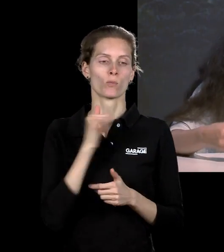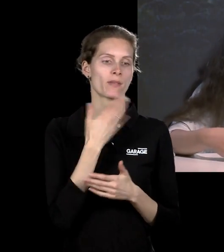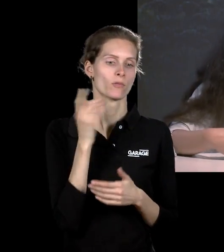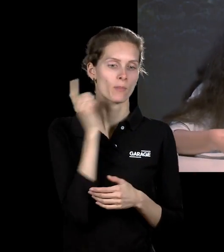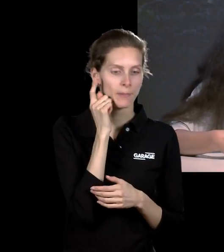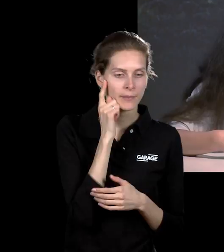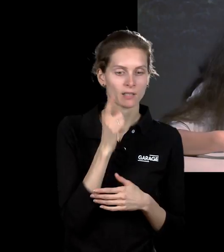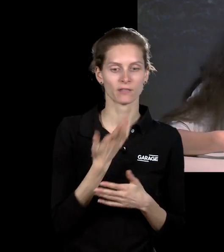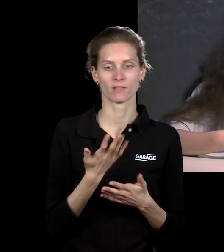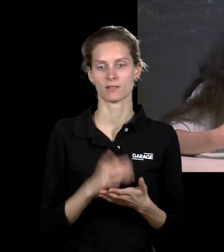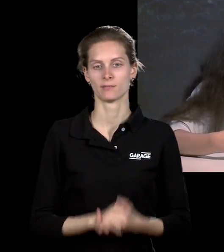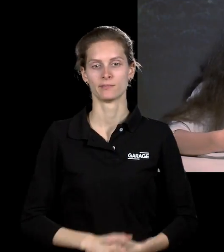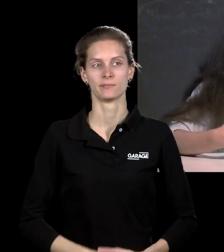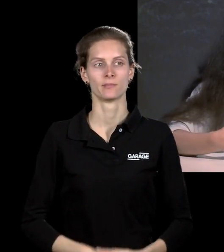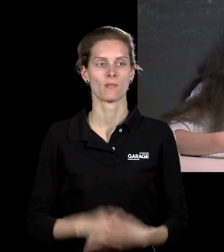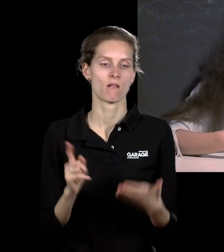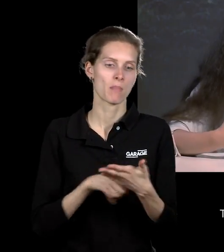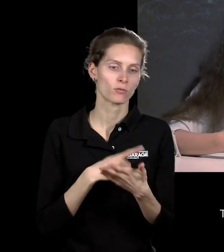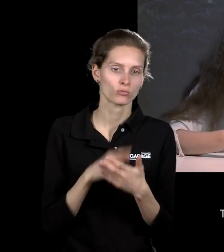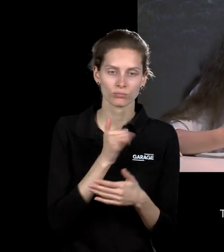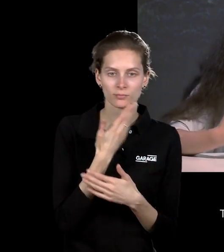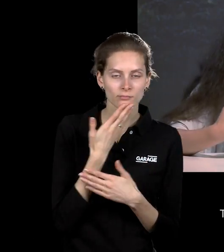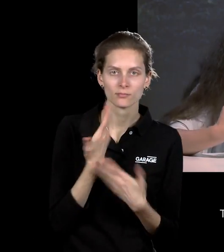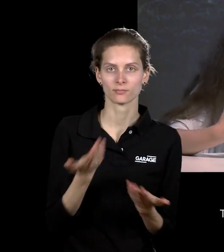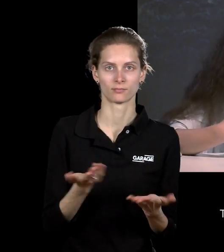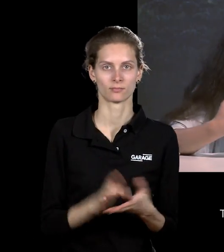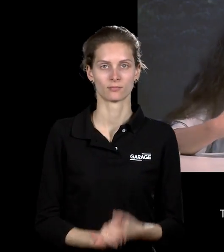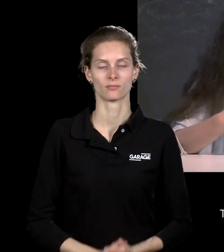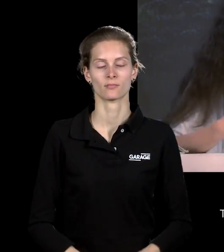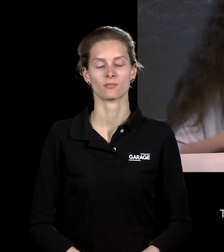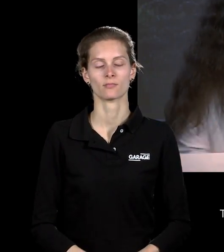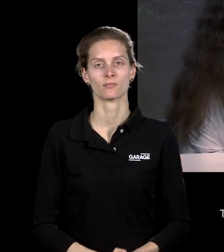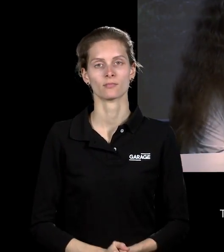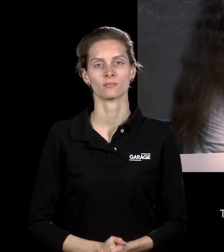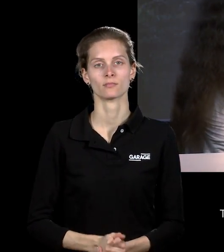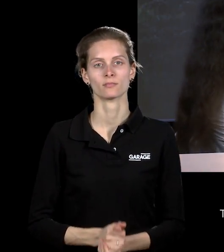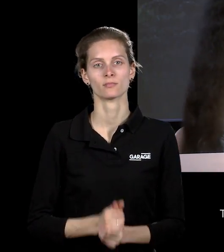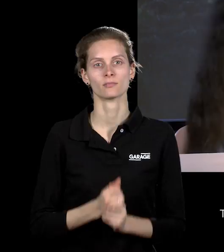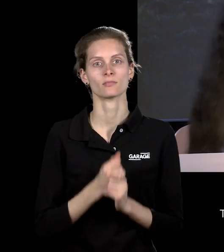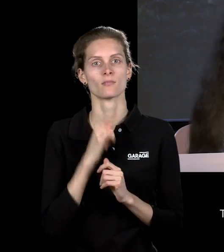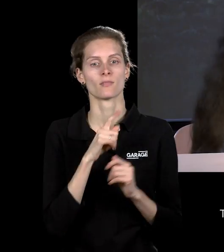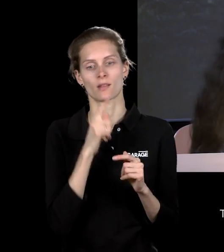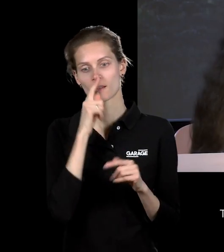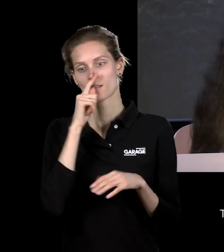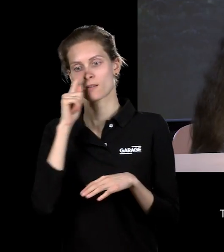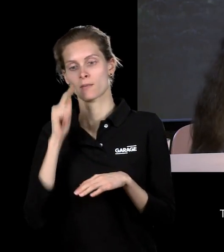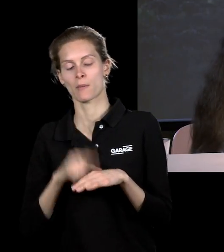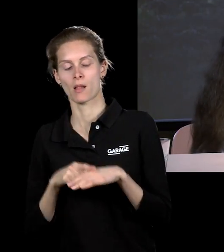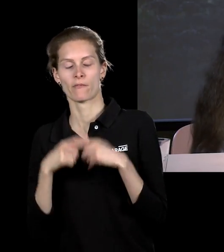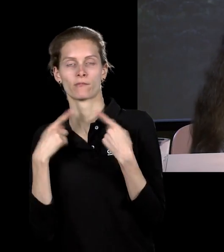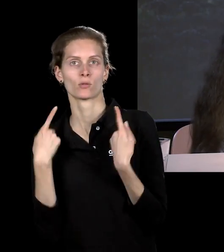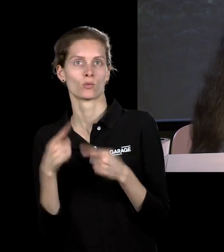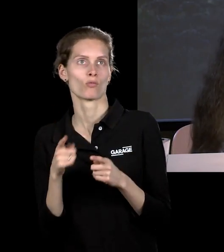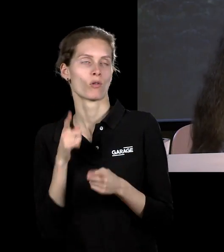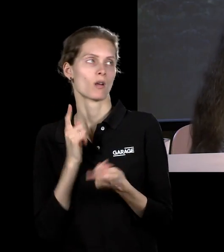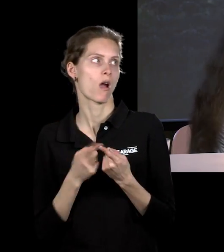телефоны, там, мобильник, айфон, айпад и так далее, оно как бы, ты выпадаешь в некую другую реальность, в сместившуюся реальность,